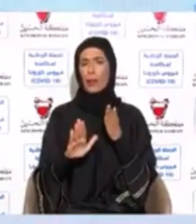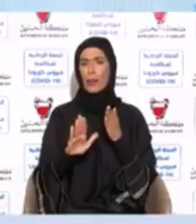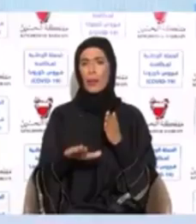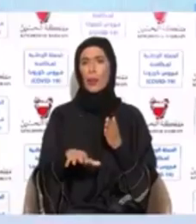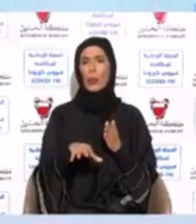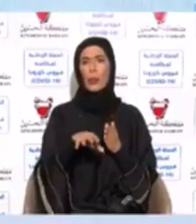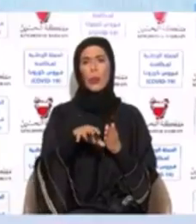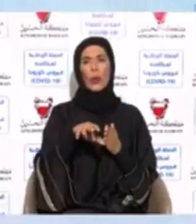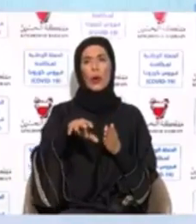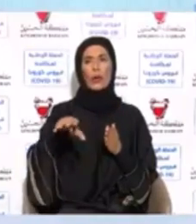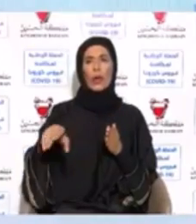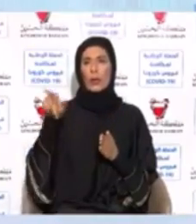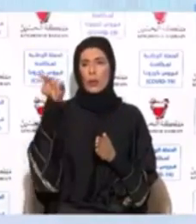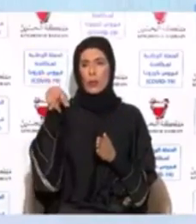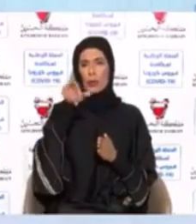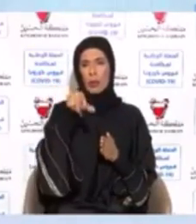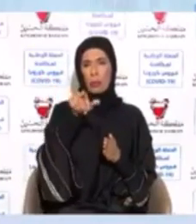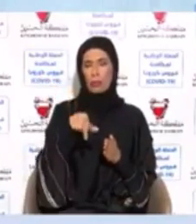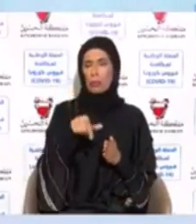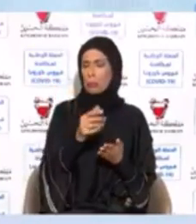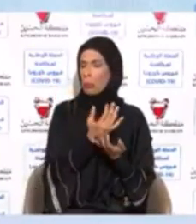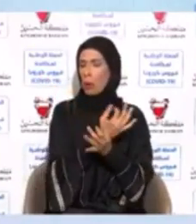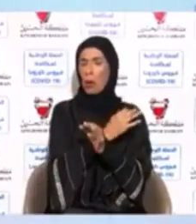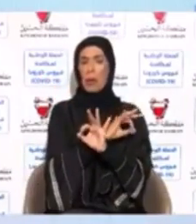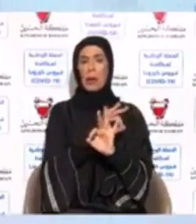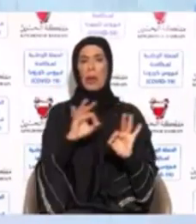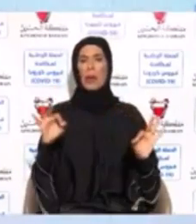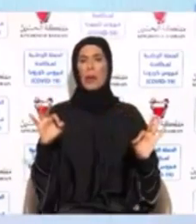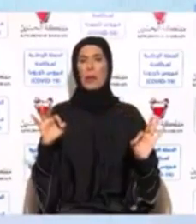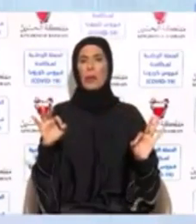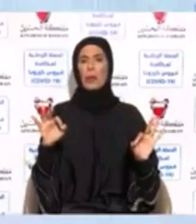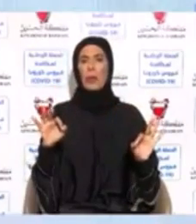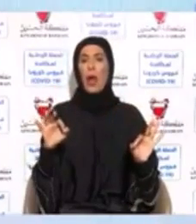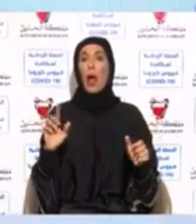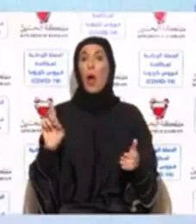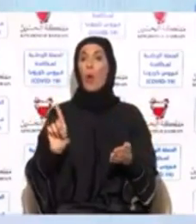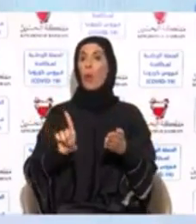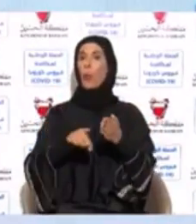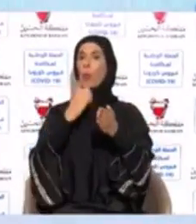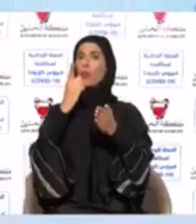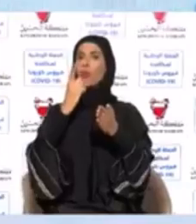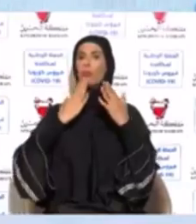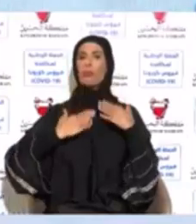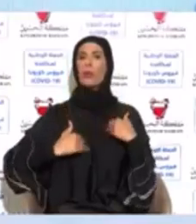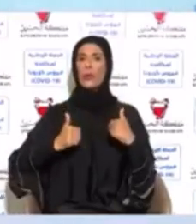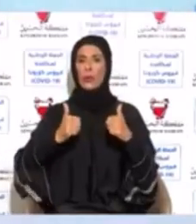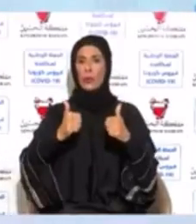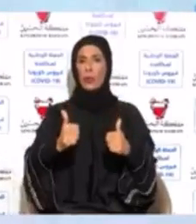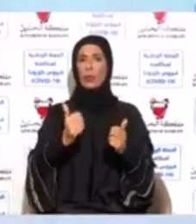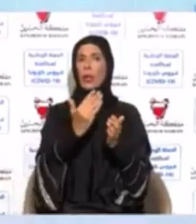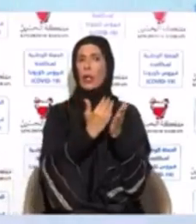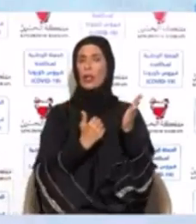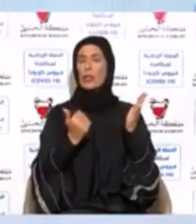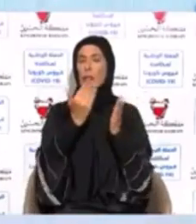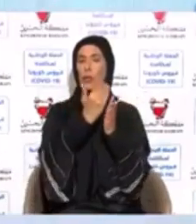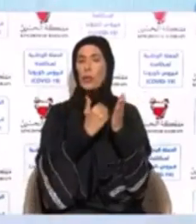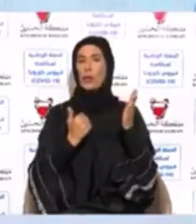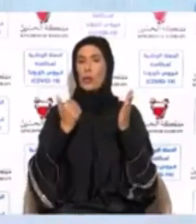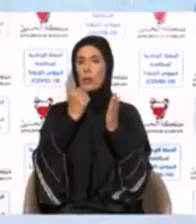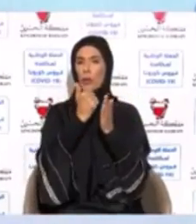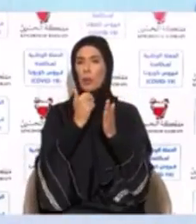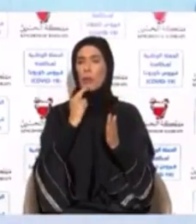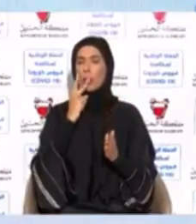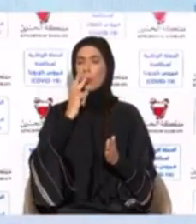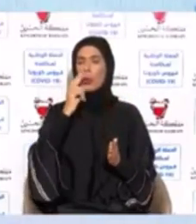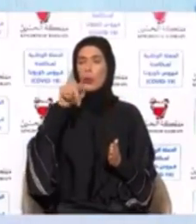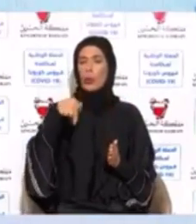جميع الأشخاص بدون استثناء، غير مسبوق من ناحية الصحية وحتى الاقتصادية. احنا قلنا